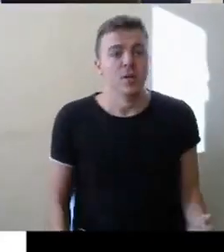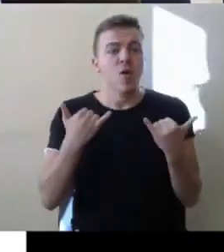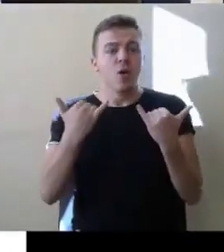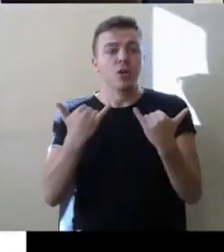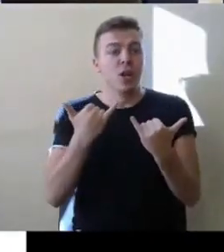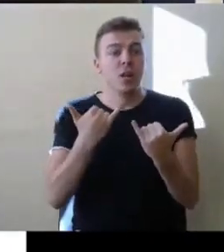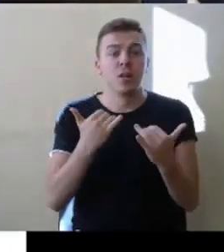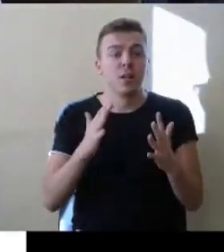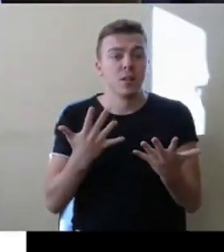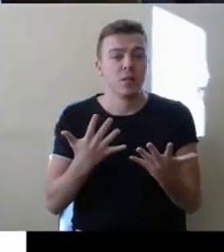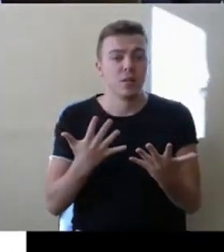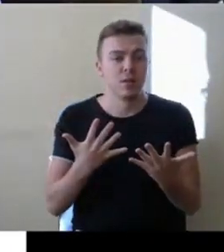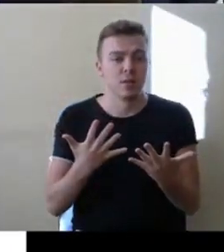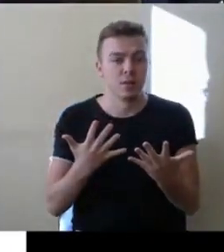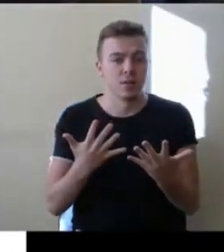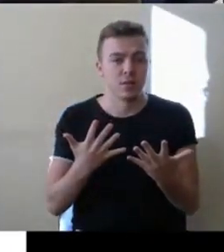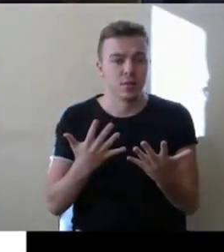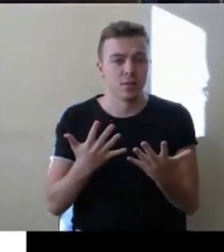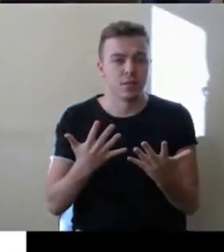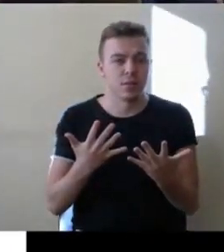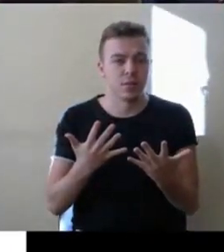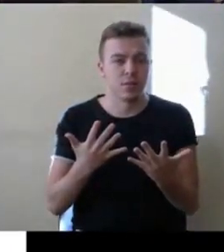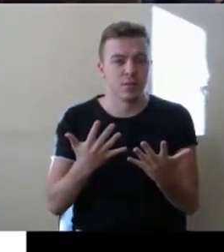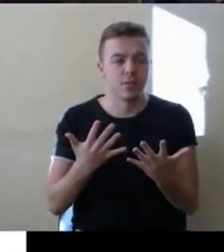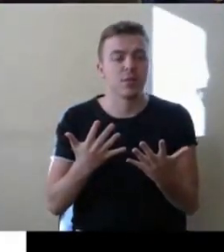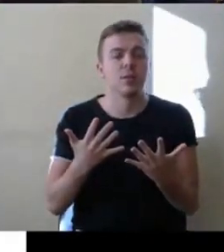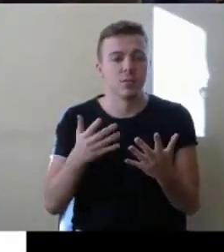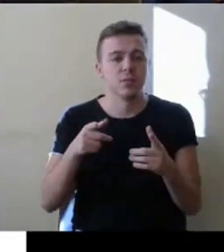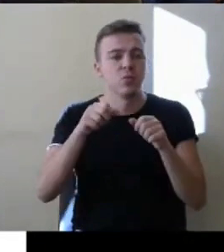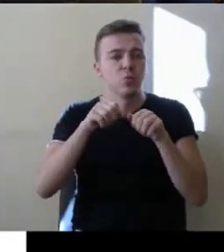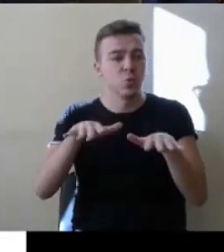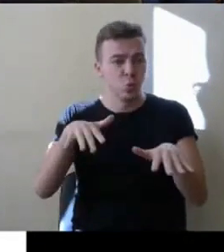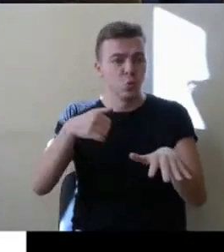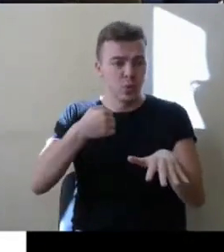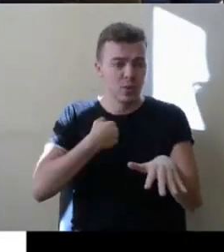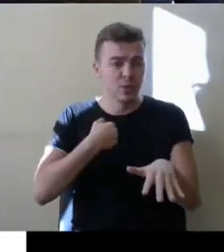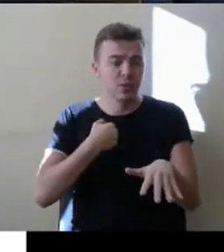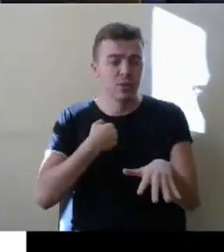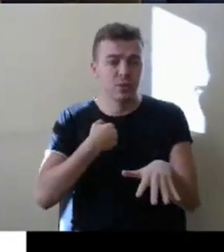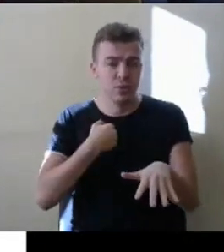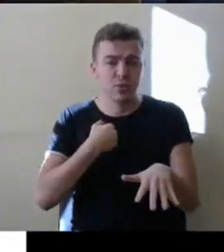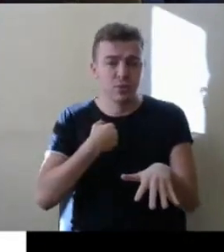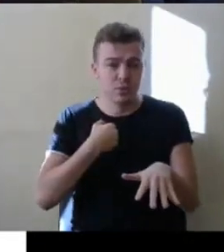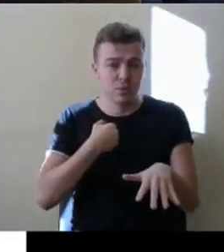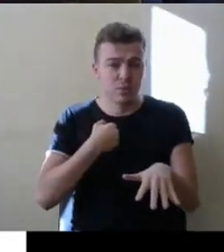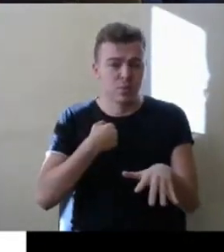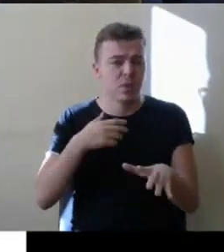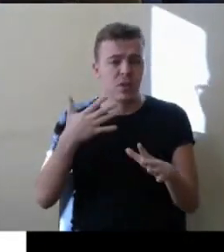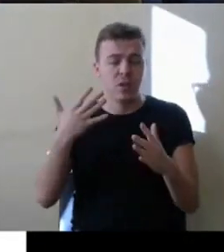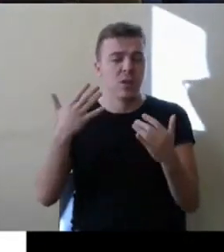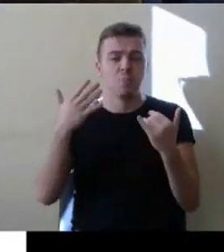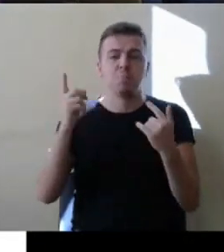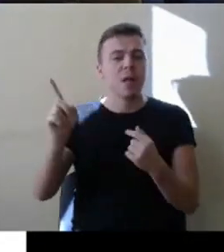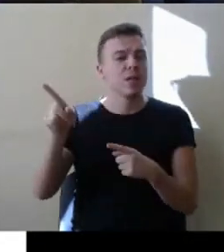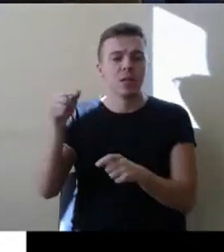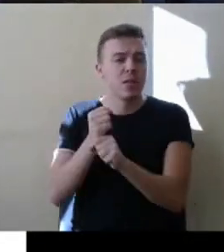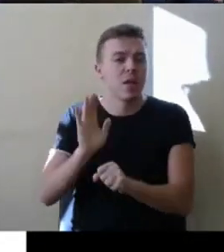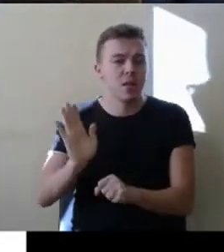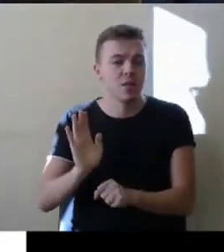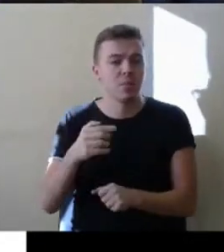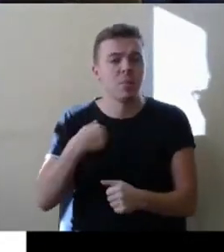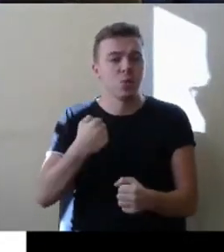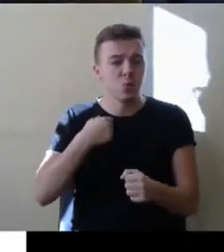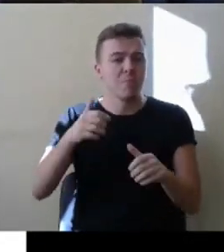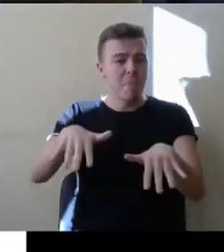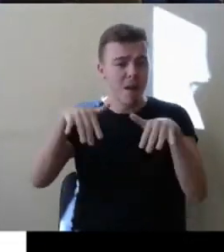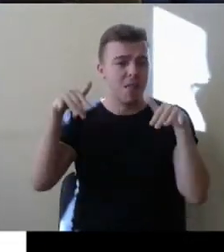struktūras pavadinimais, bet jos neveikia. Mes turim parlamentą, bet